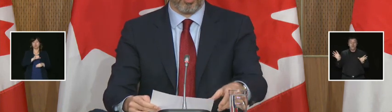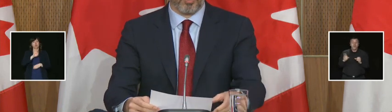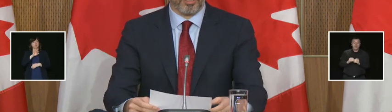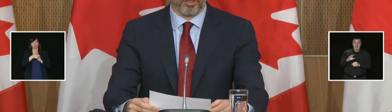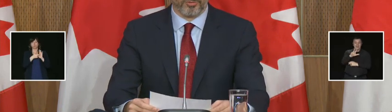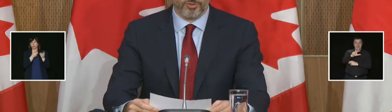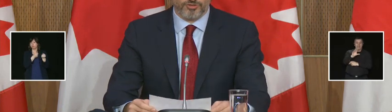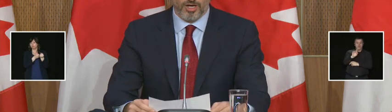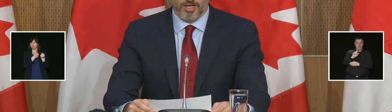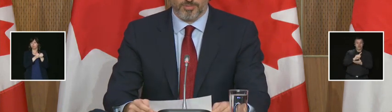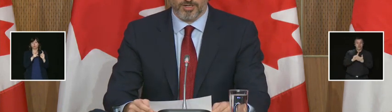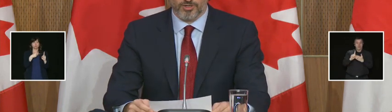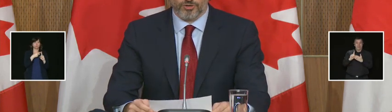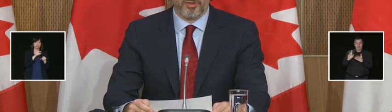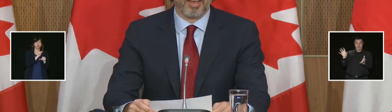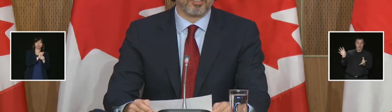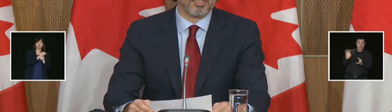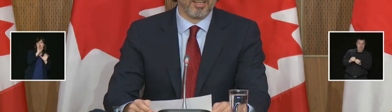x